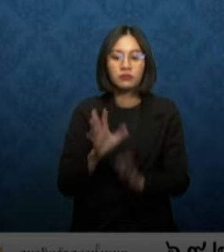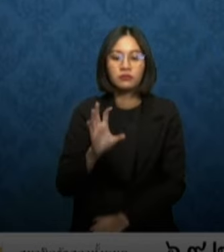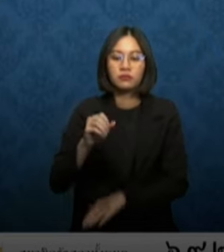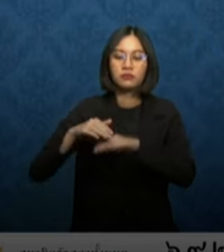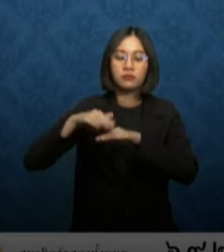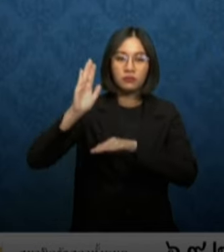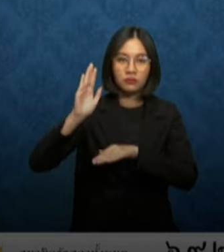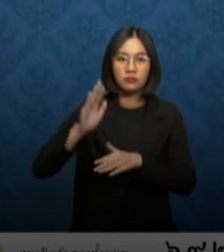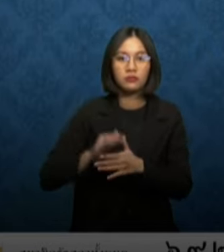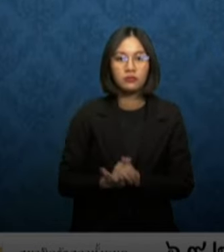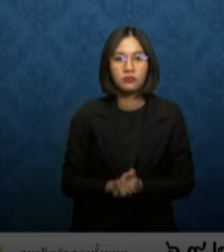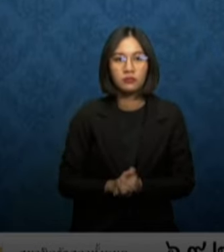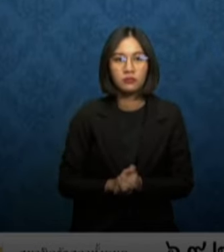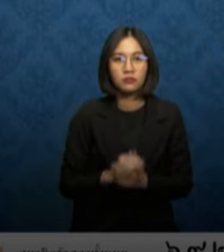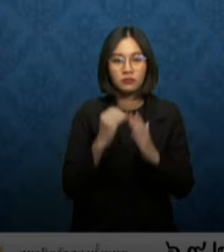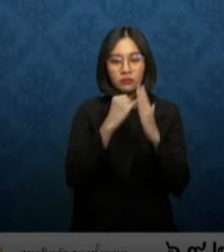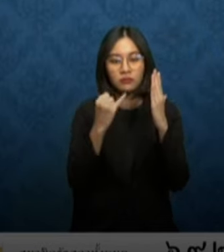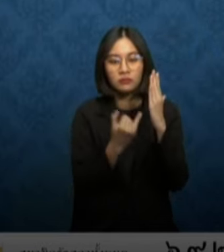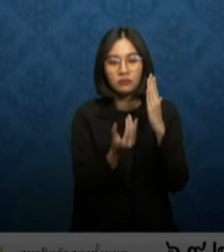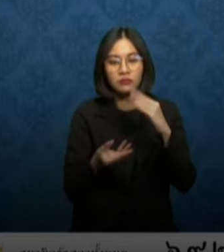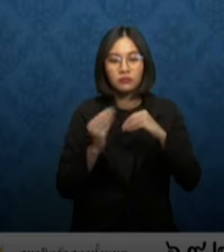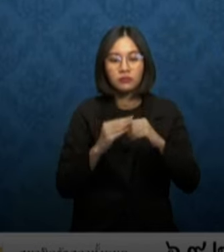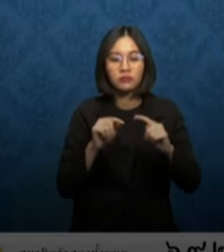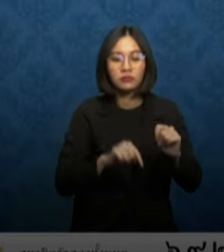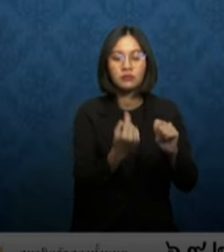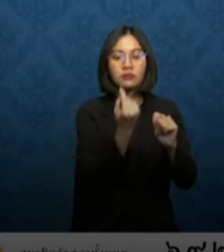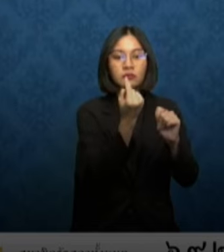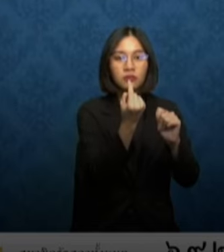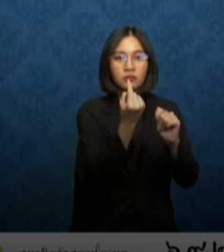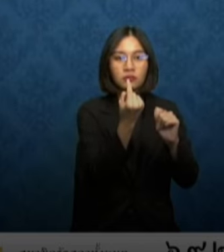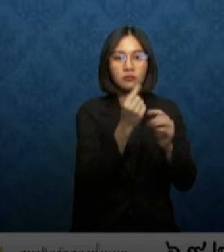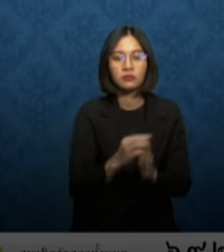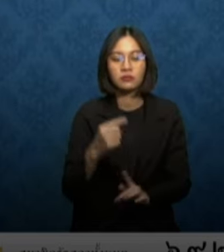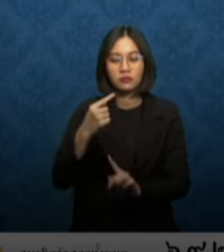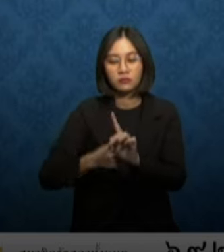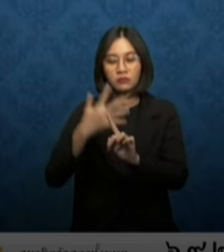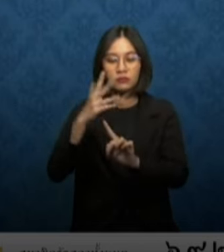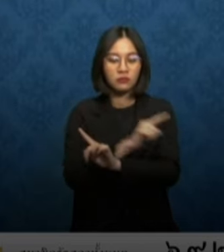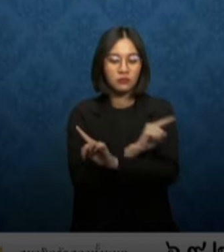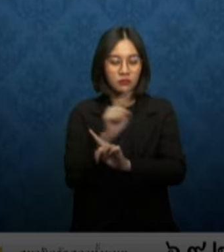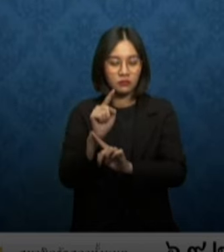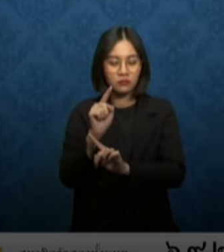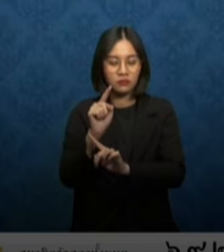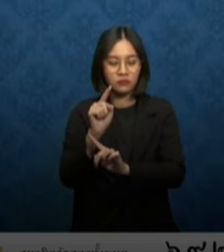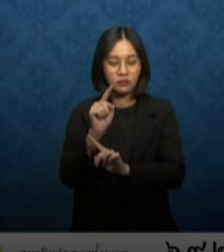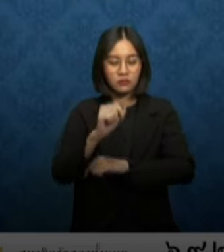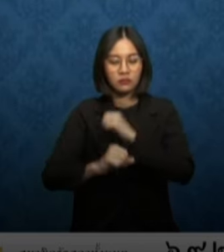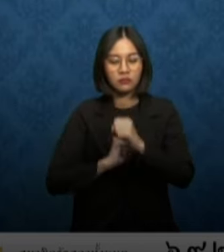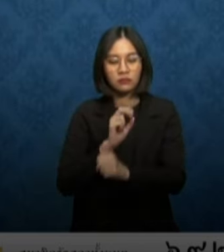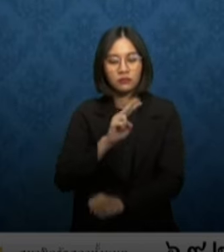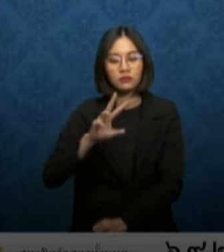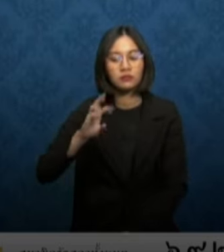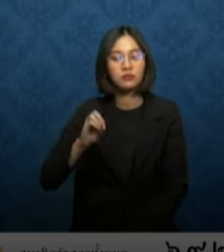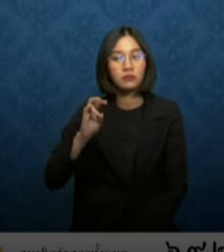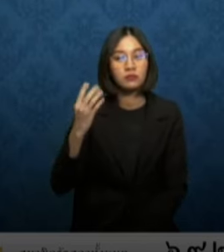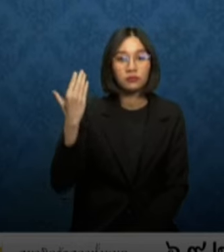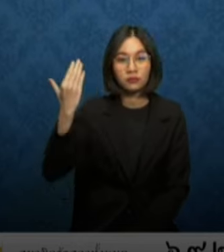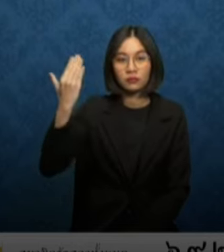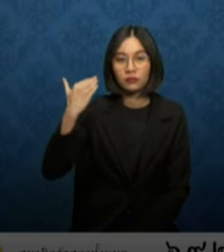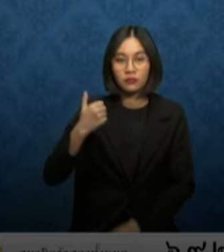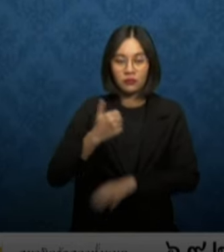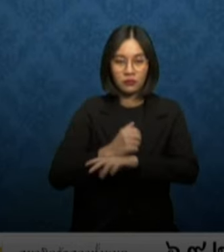ไปบางจังหวัดปรับขึ้นแค่ 1ตำบล 1พฤษภาคม 2 2567ที่ผ่านมา